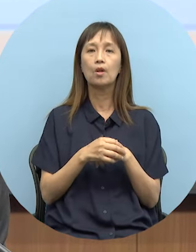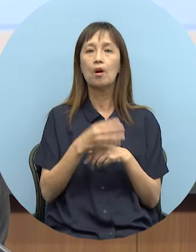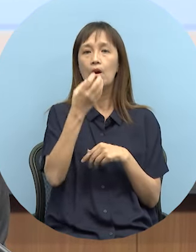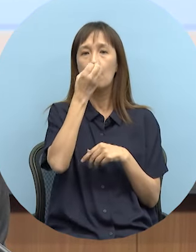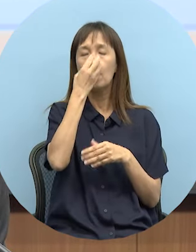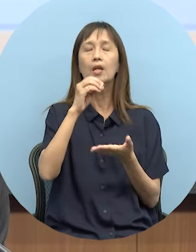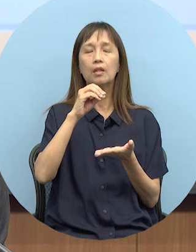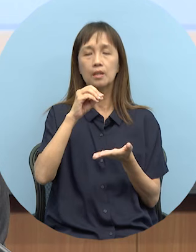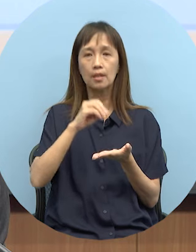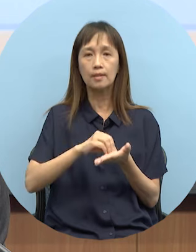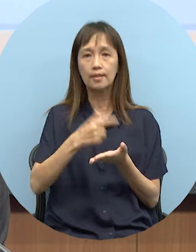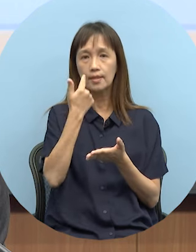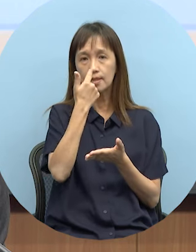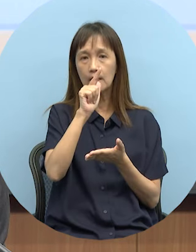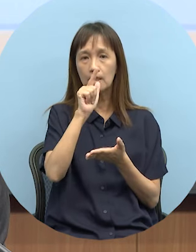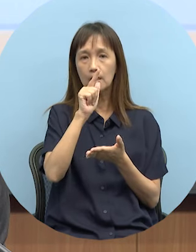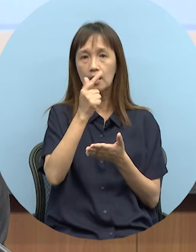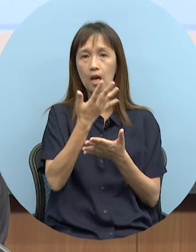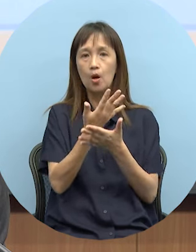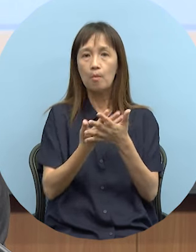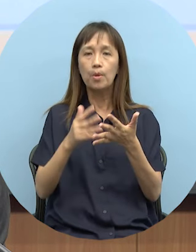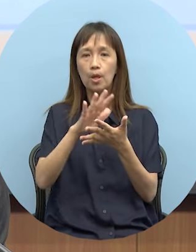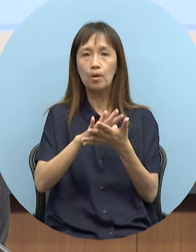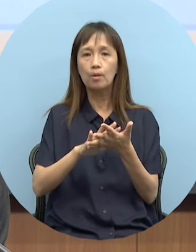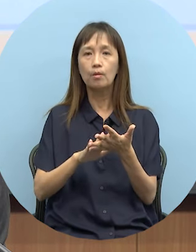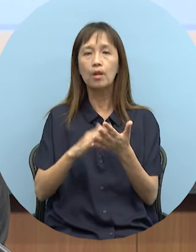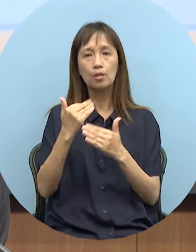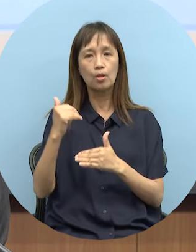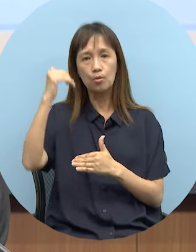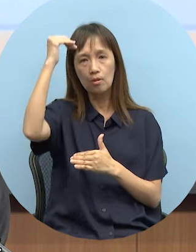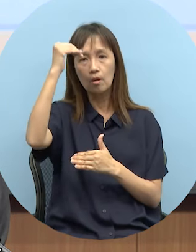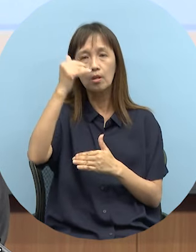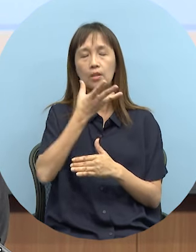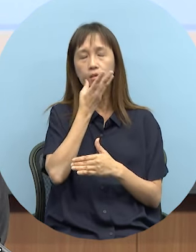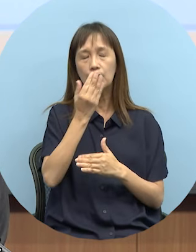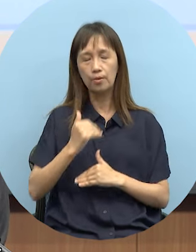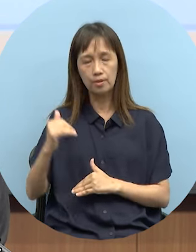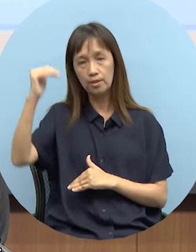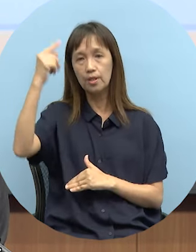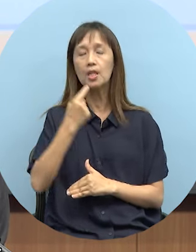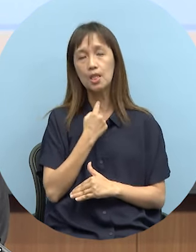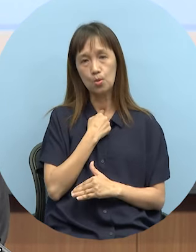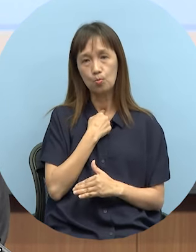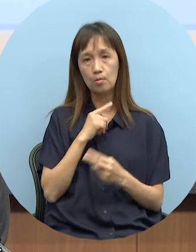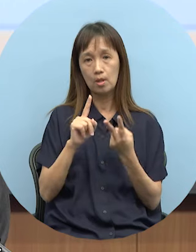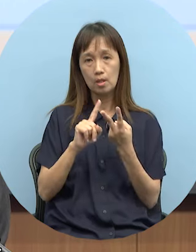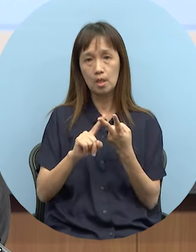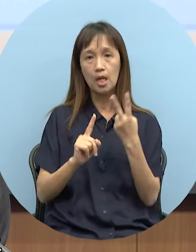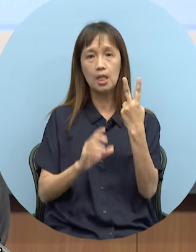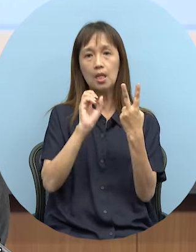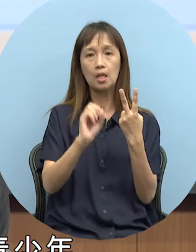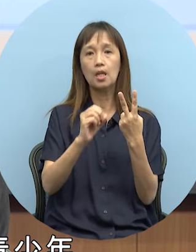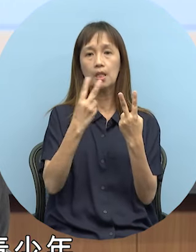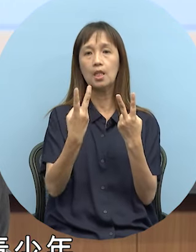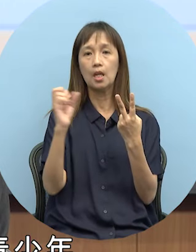要制定一套新嘅生長圖表去監察兒童嘅生長。第二就係香港2020嘅生長圖